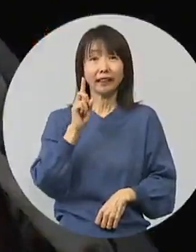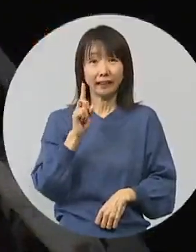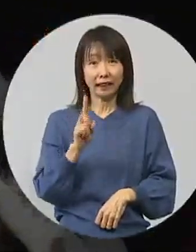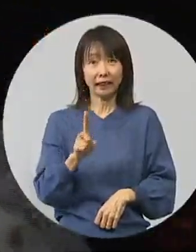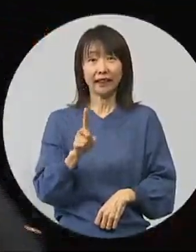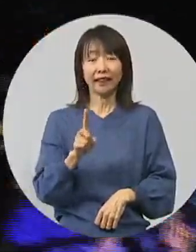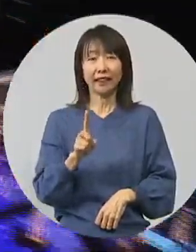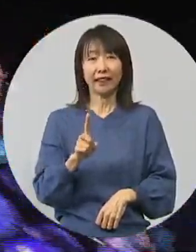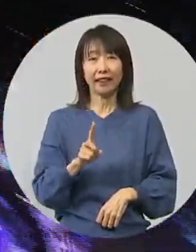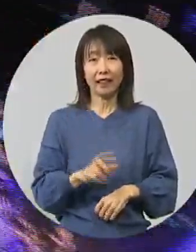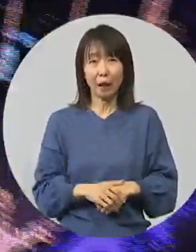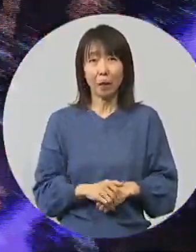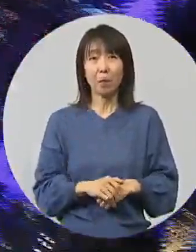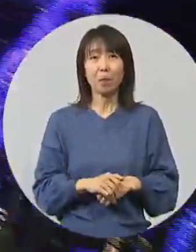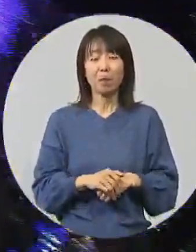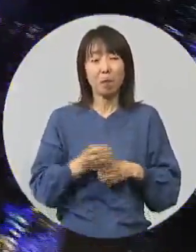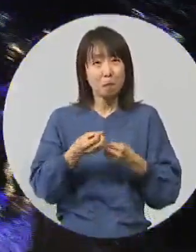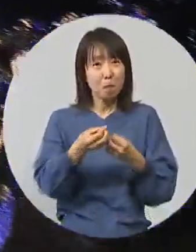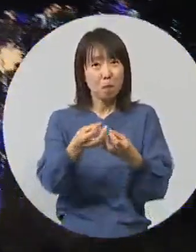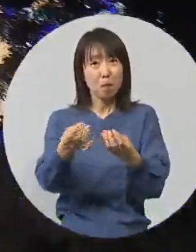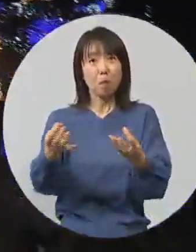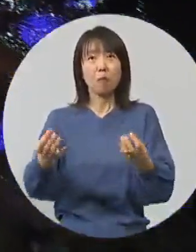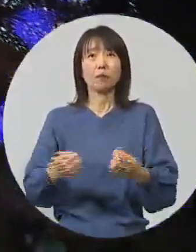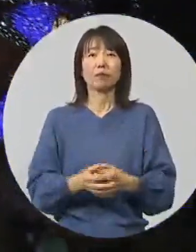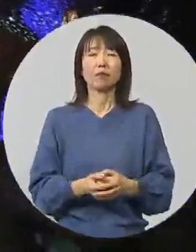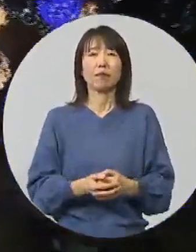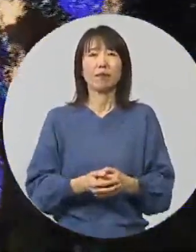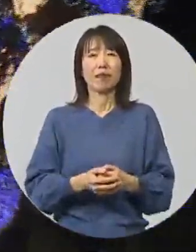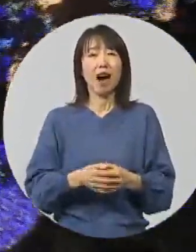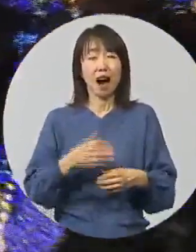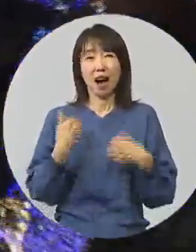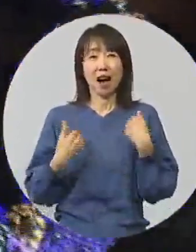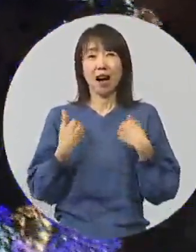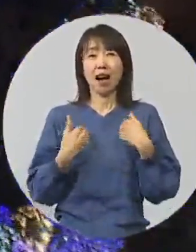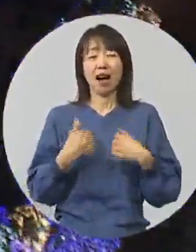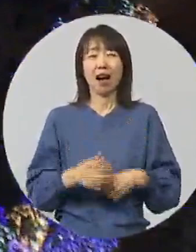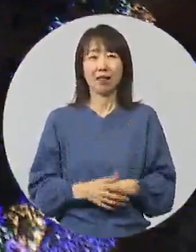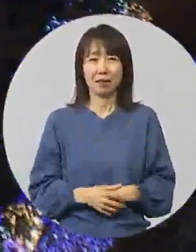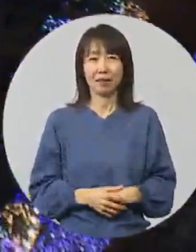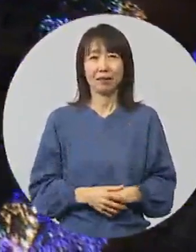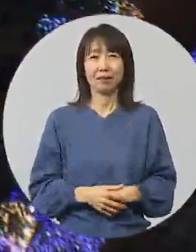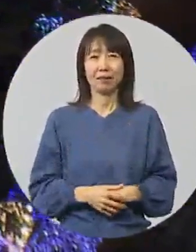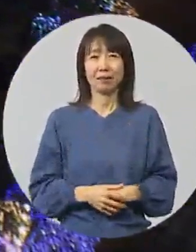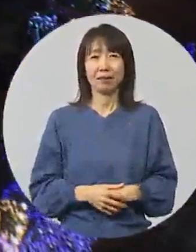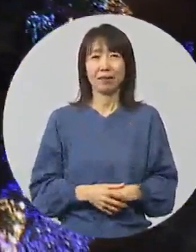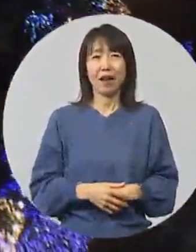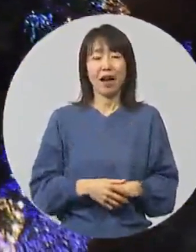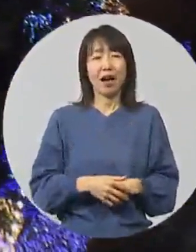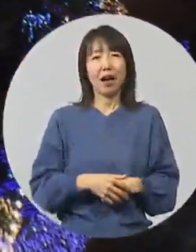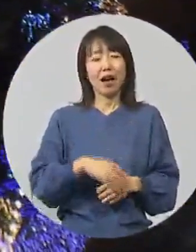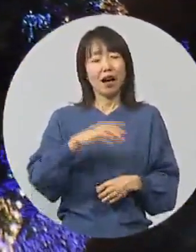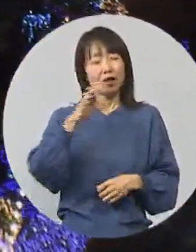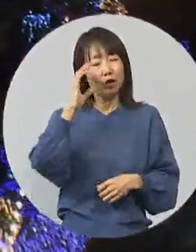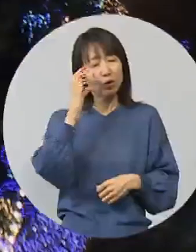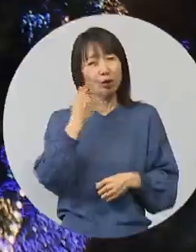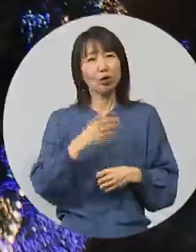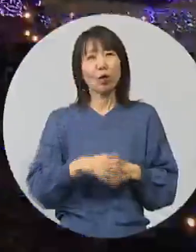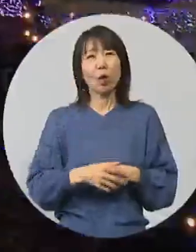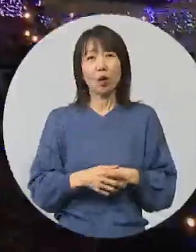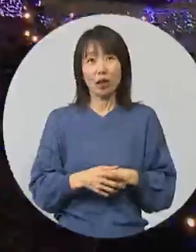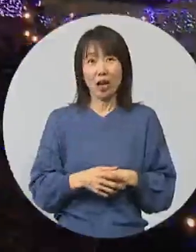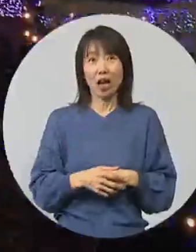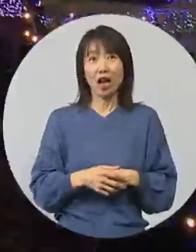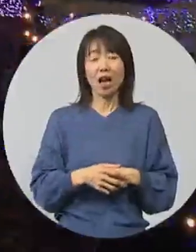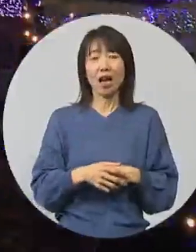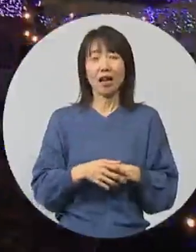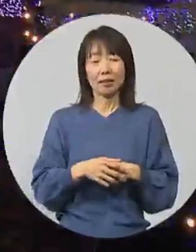3、2、1、こちらです。わ ー、すごいね。 すごいですね。